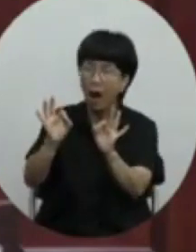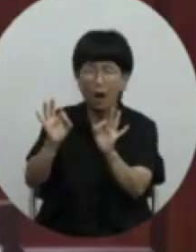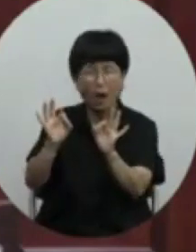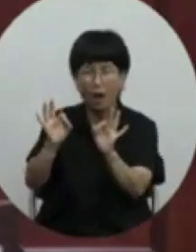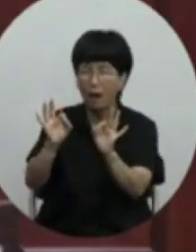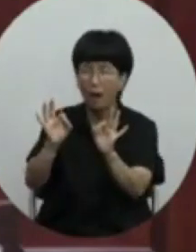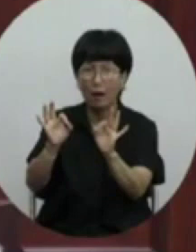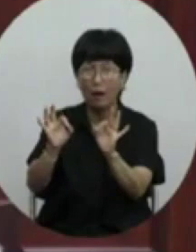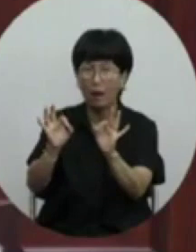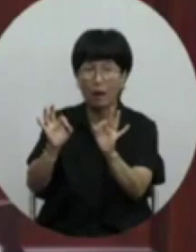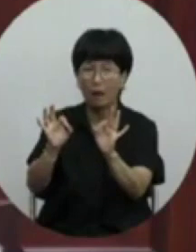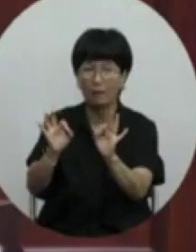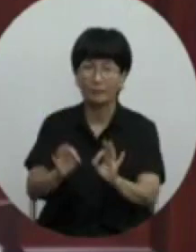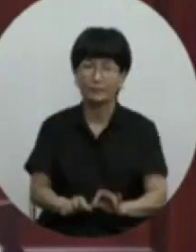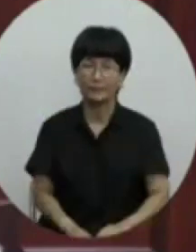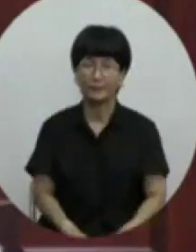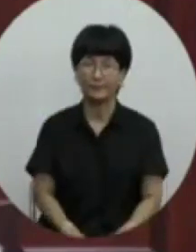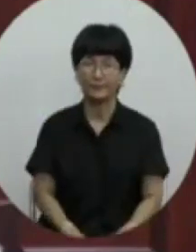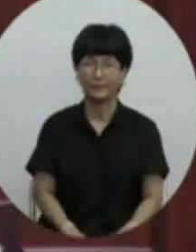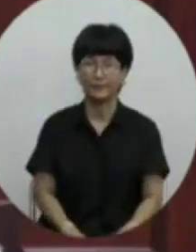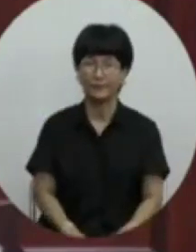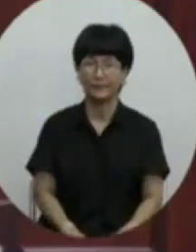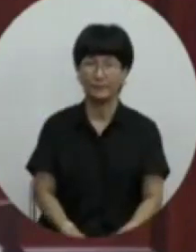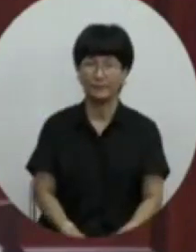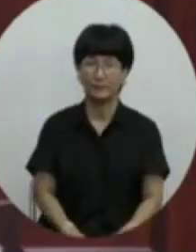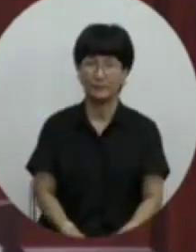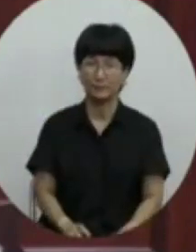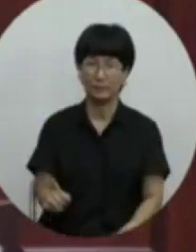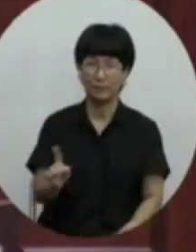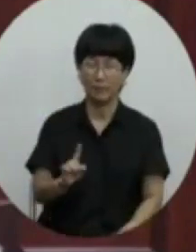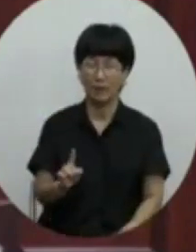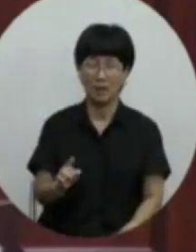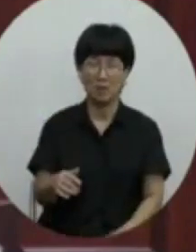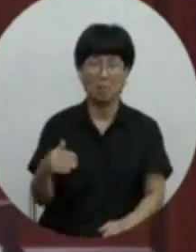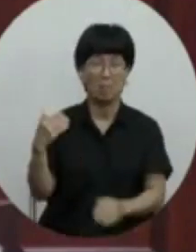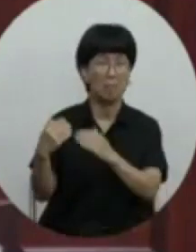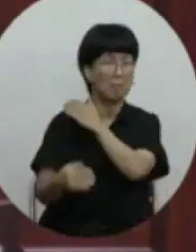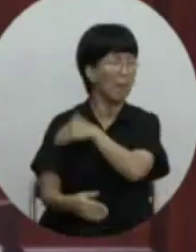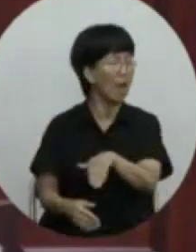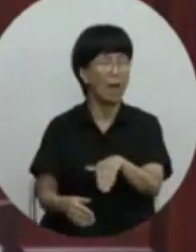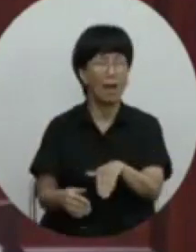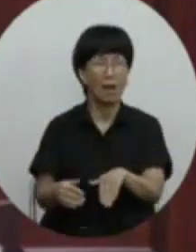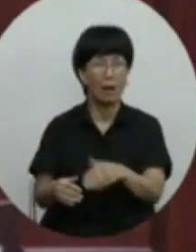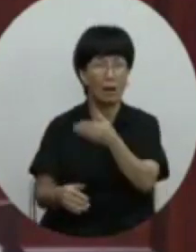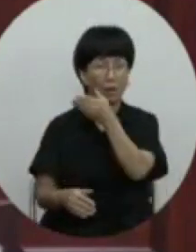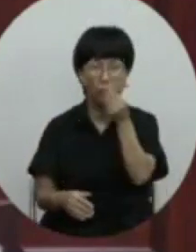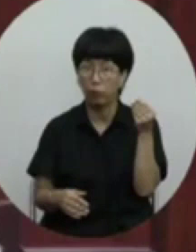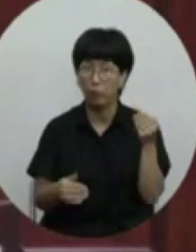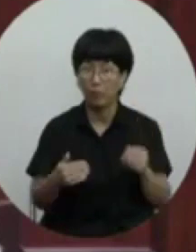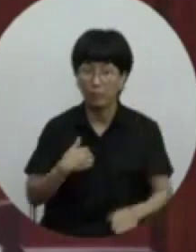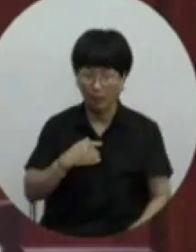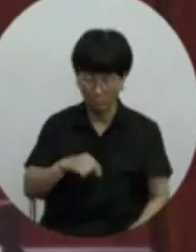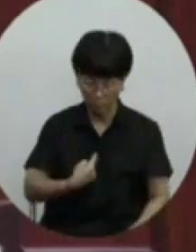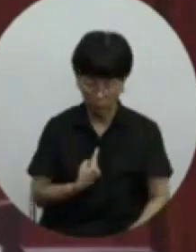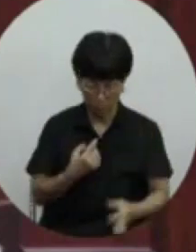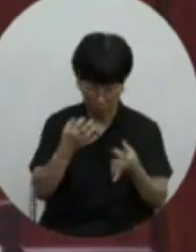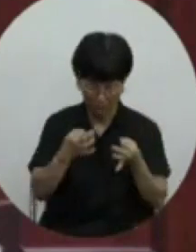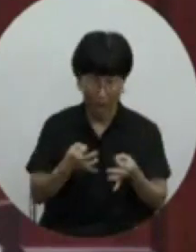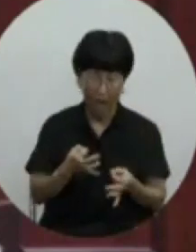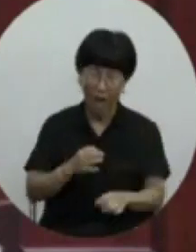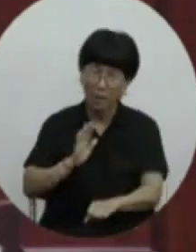수밖에 없었습니다. 애써 외면하고 모르는 채 하고 있었던 제 자신이